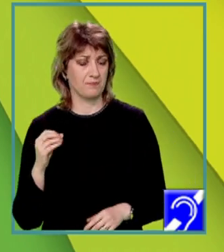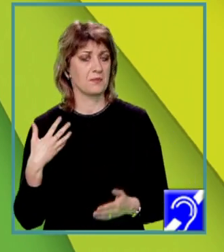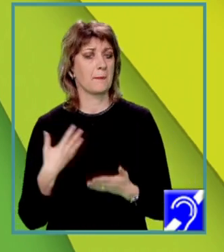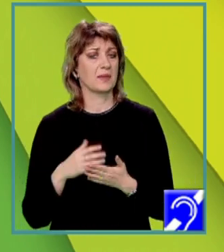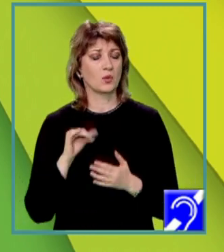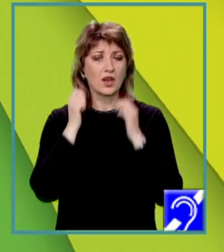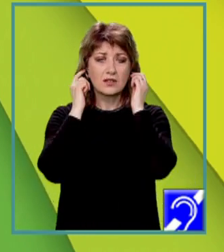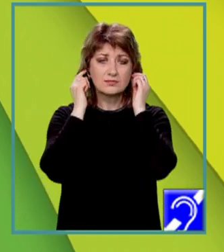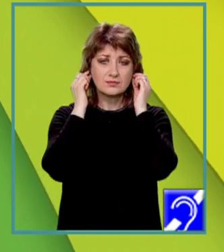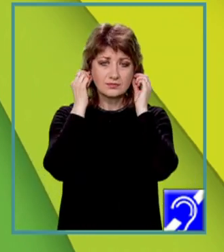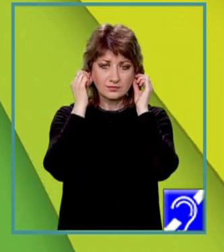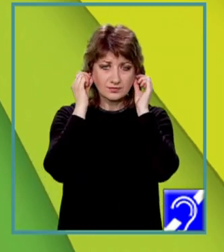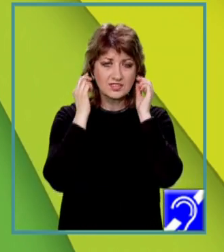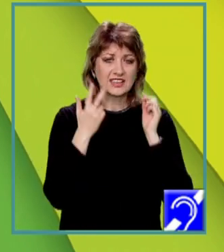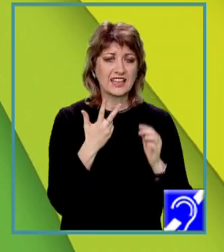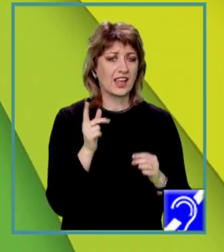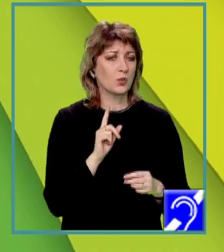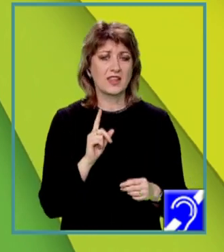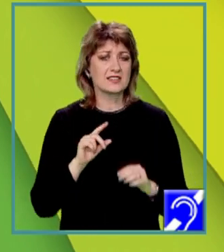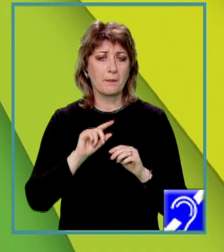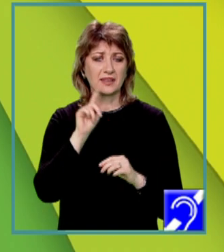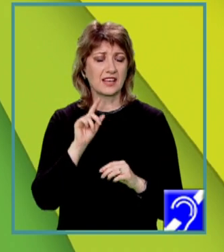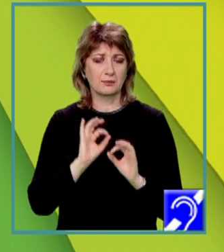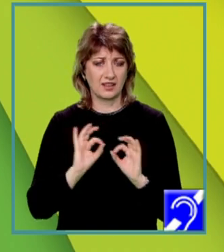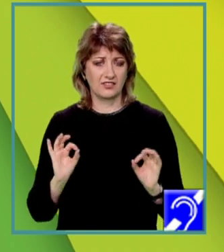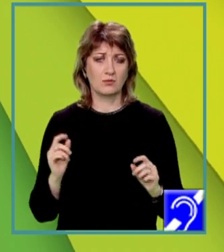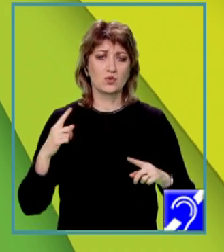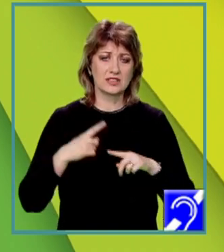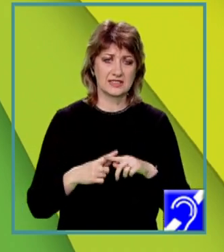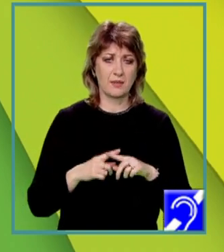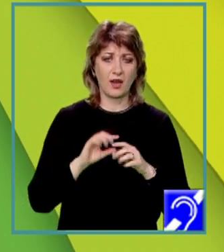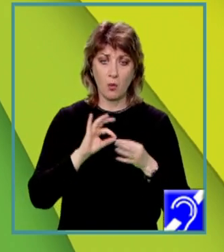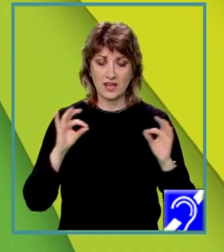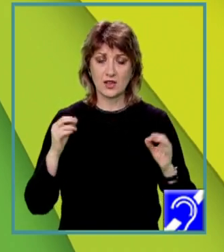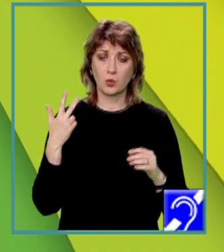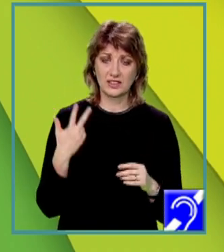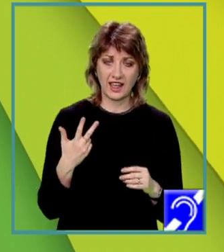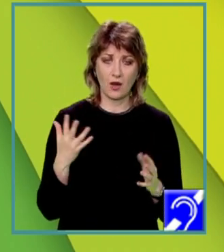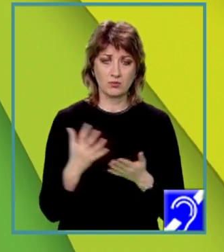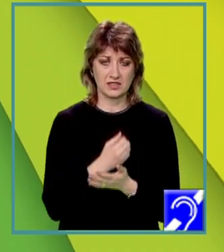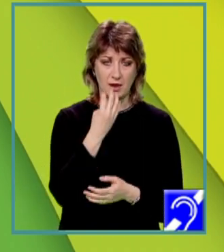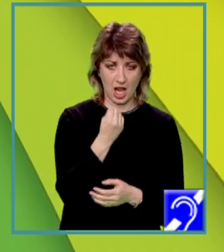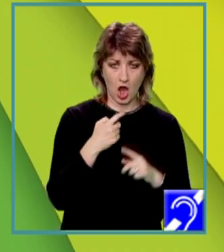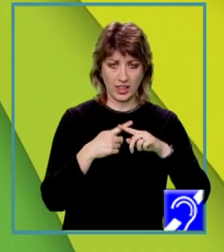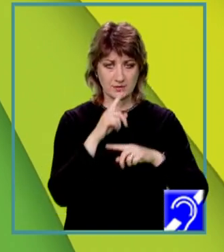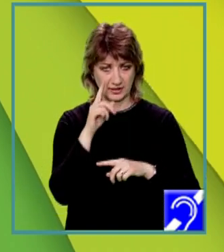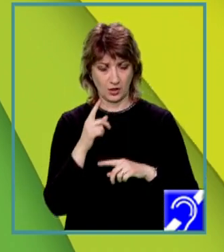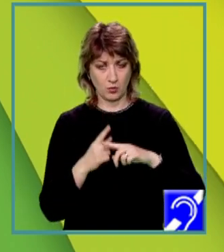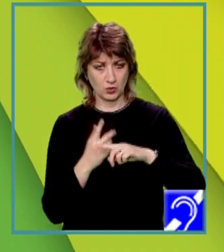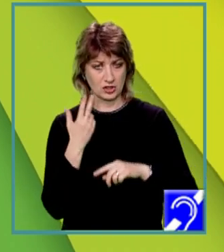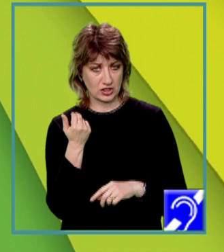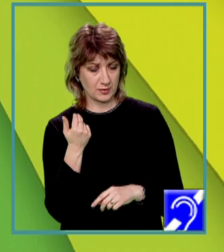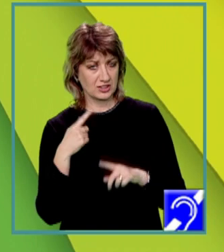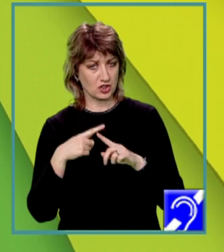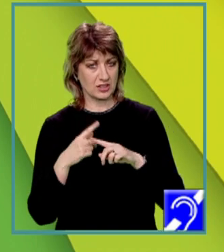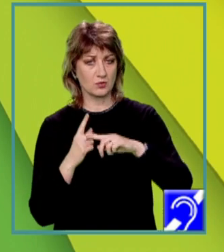că trei nu este pătrat perfect înmulțim ecuația cu 3 psihomotric din nou expatriat plus 15